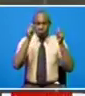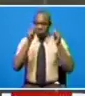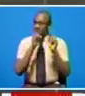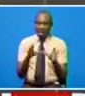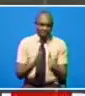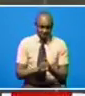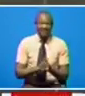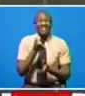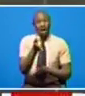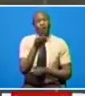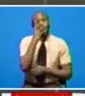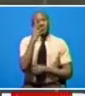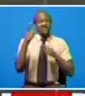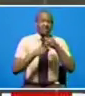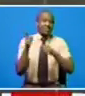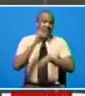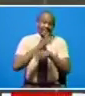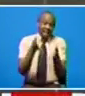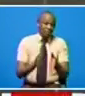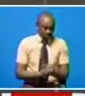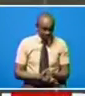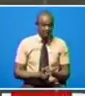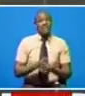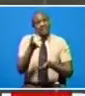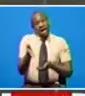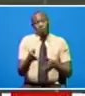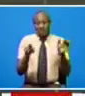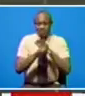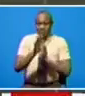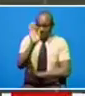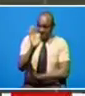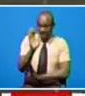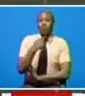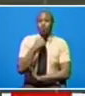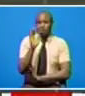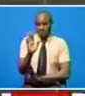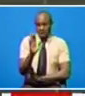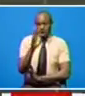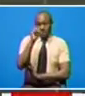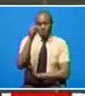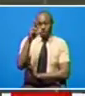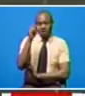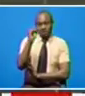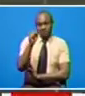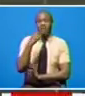ambao umeingia siku ya 46 hii leo, wakiongozwa na kaimu katibu mkuu Morris Opetu. Viongozi